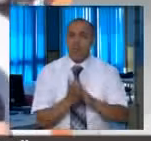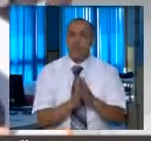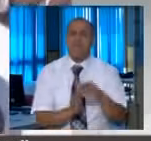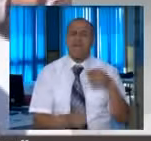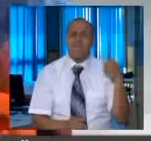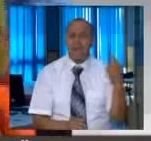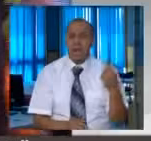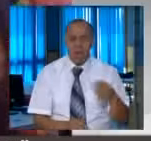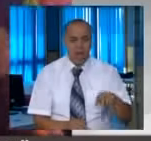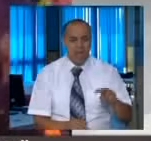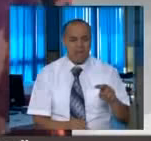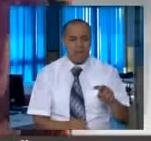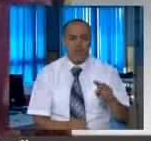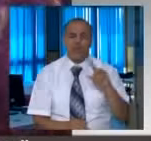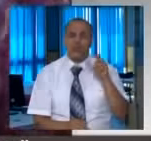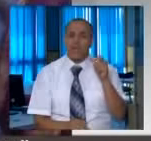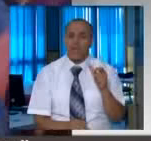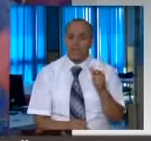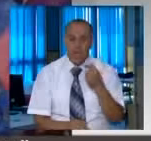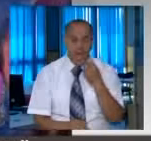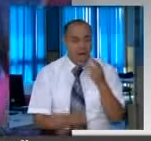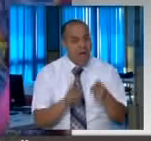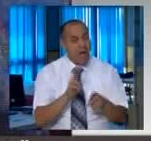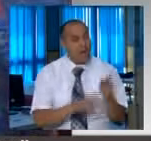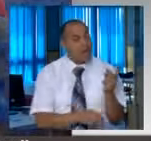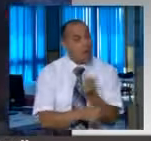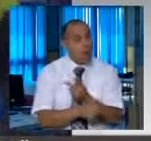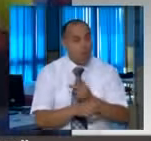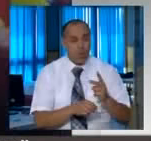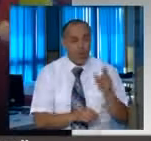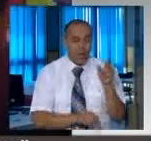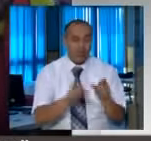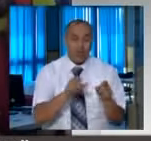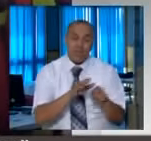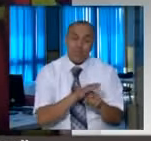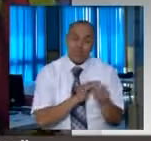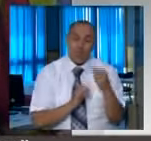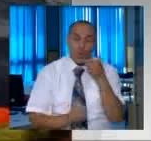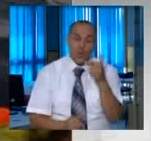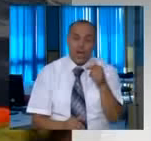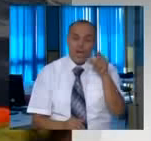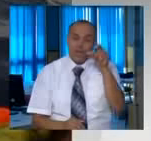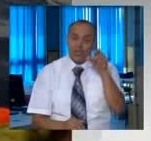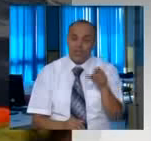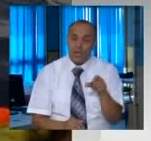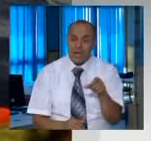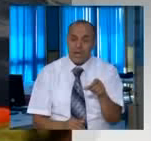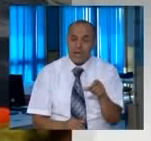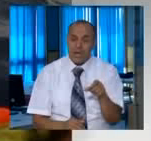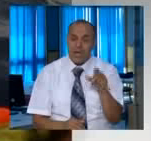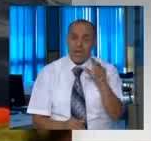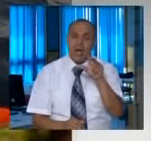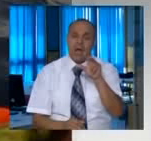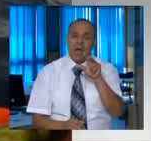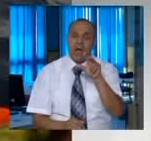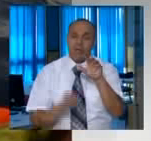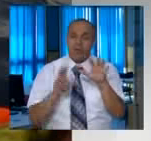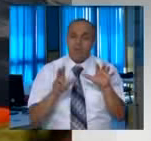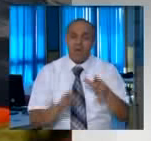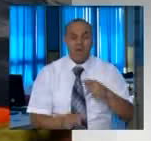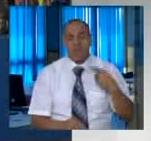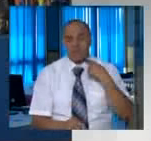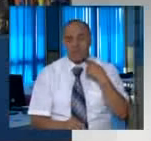عام 2016 بأنه الأكثر خطورة على اللاجئين، وأن شخصا من بين 85 يفقد